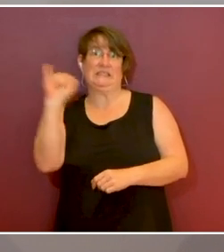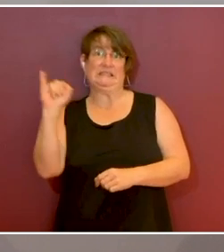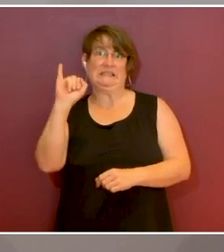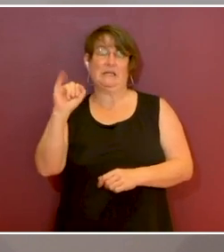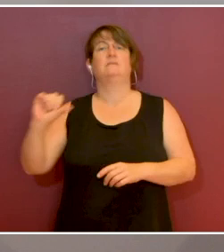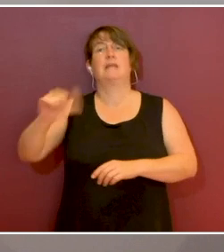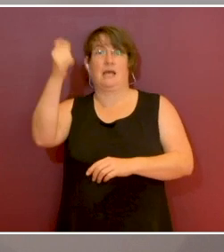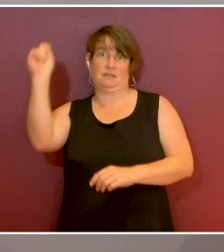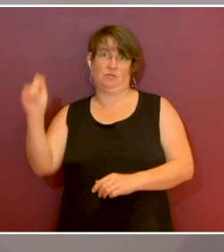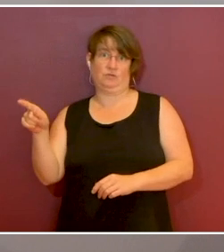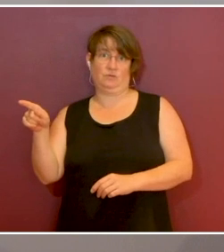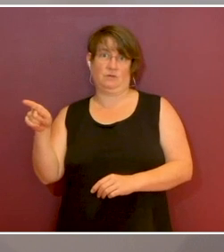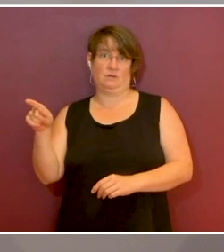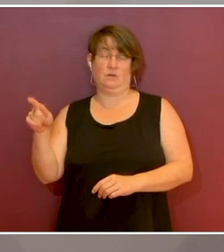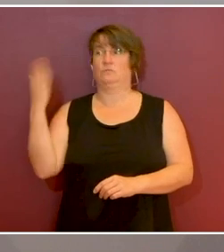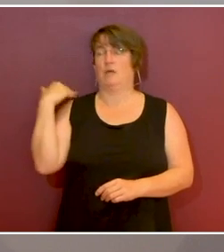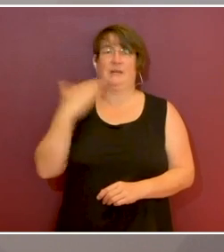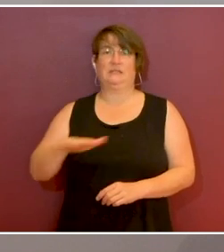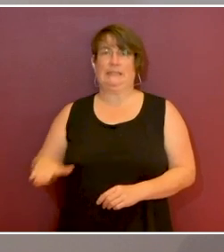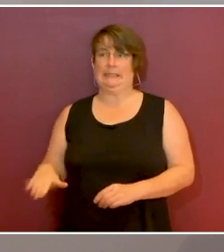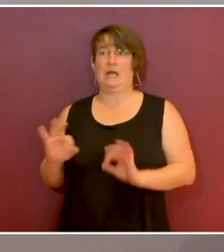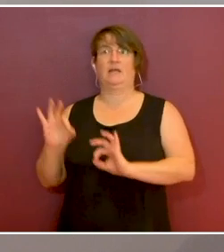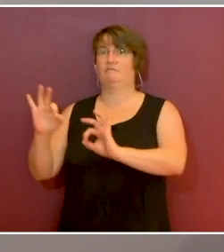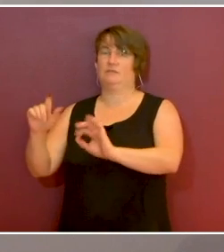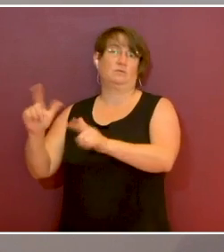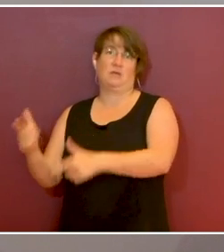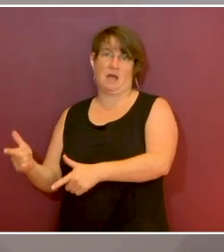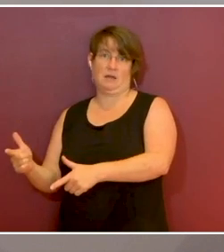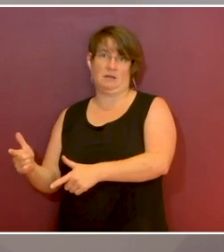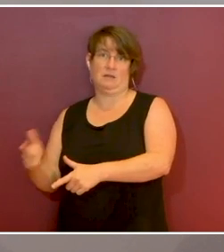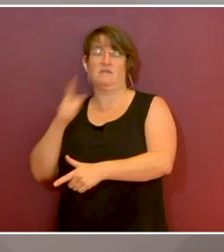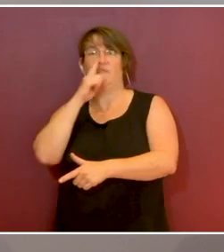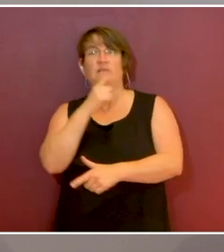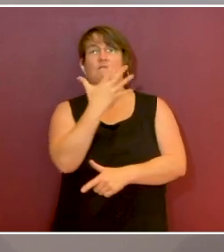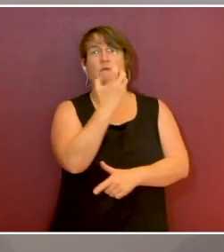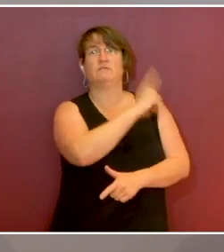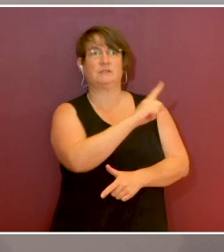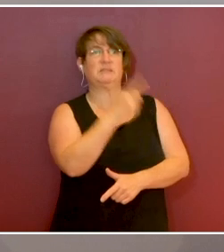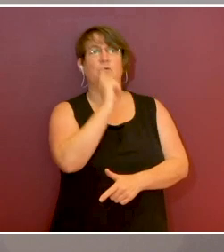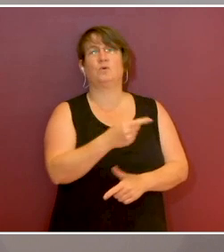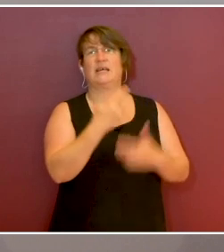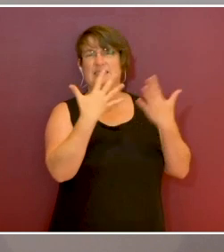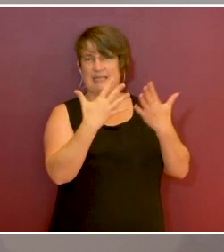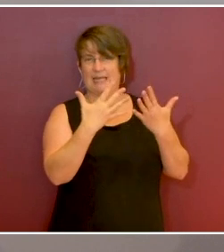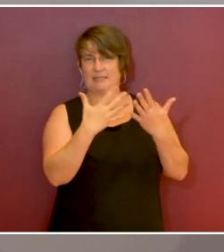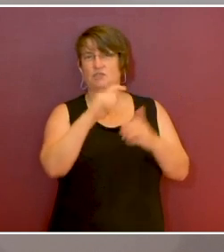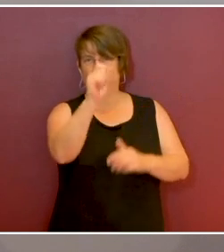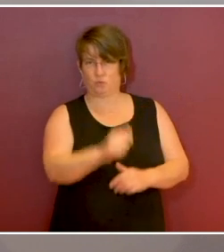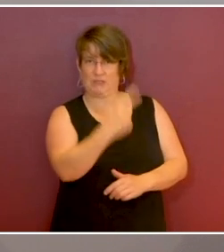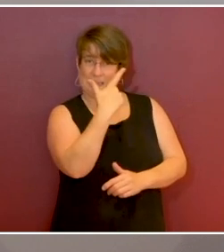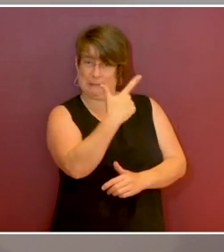Und da haben wir bei den Kindern keine Infektionen gehabt. Wenn sie höher war, zwischen 50 und 110, wie in SafeKids 2, haben